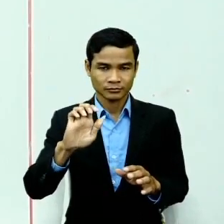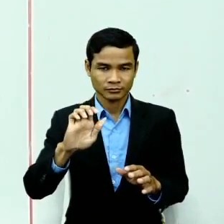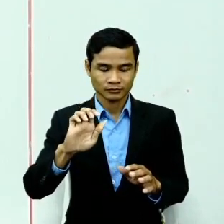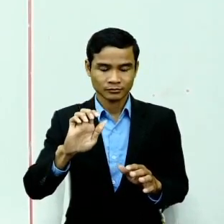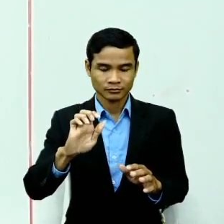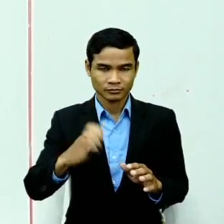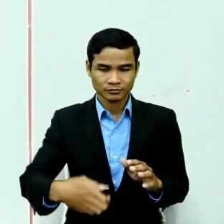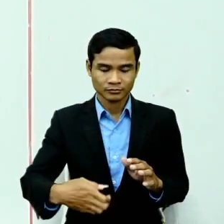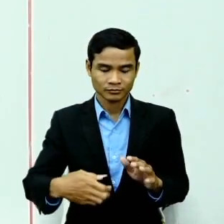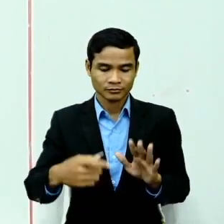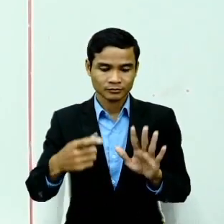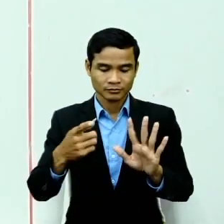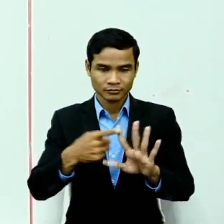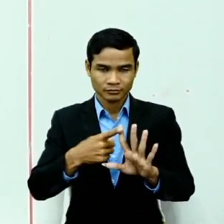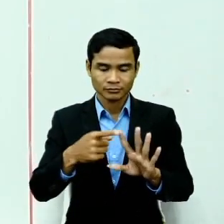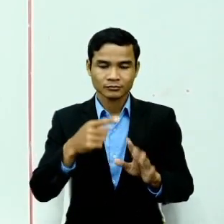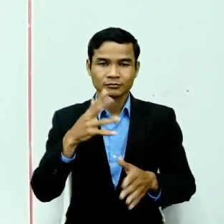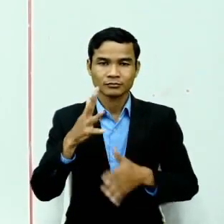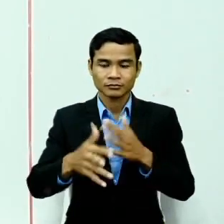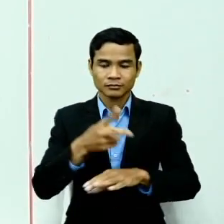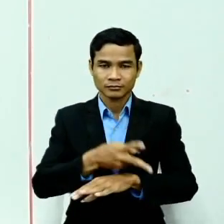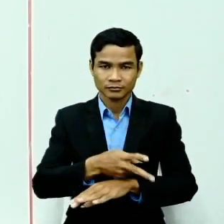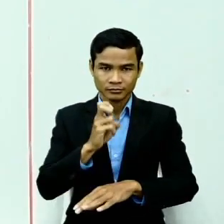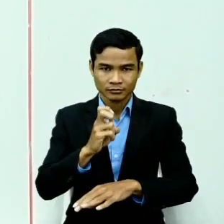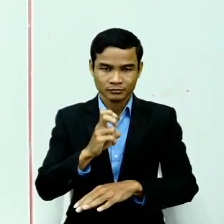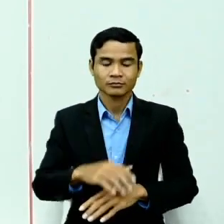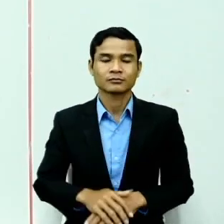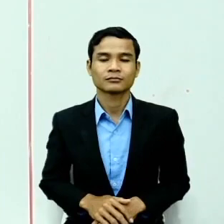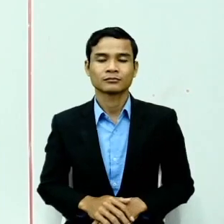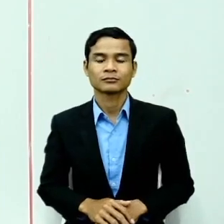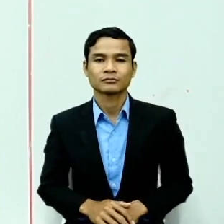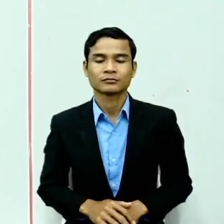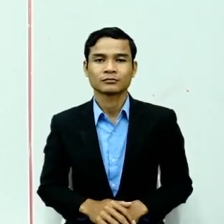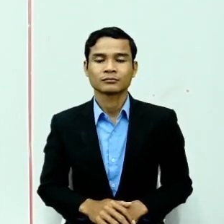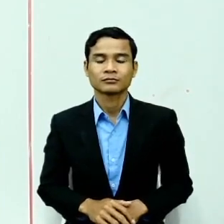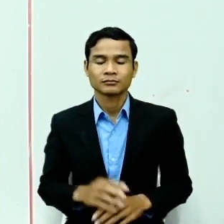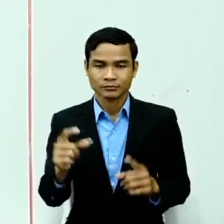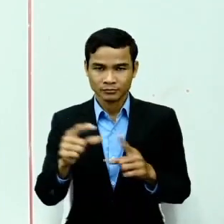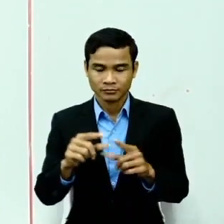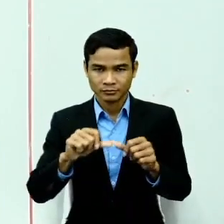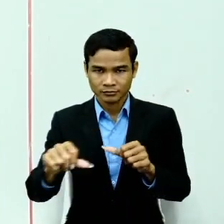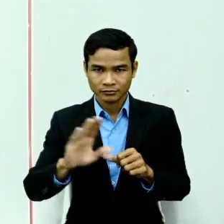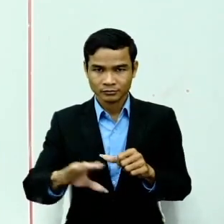cháy con chảy chà địa bàn tó con